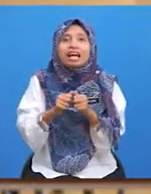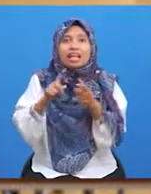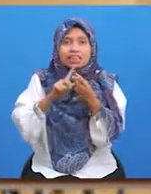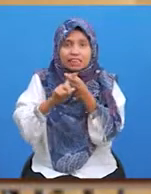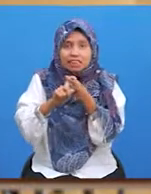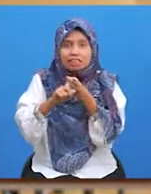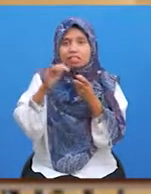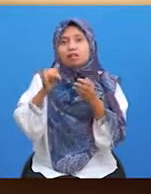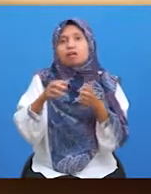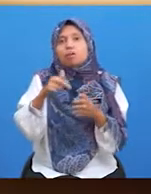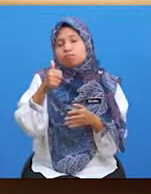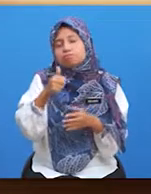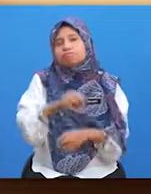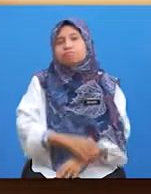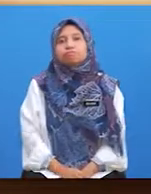yang mantap.